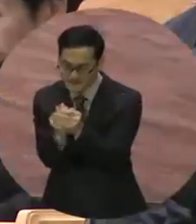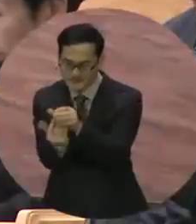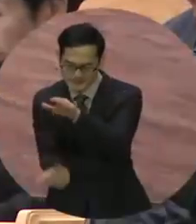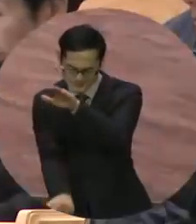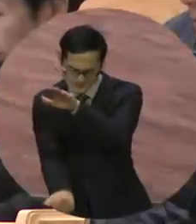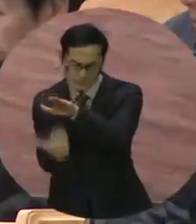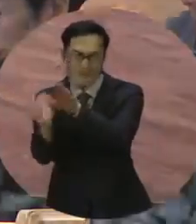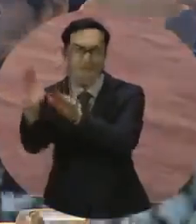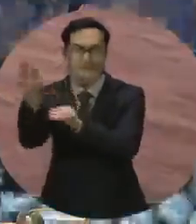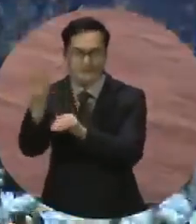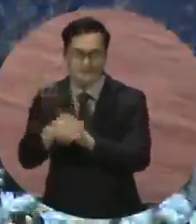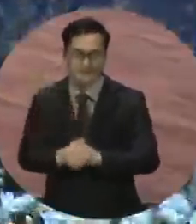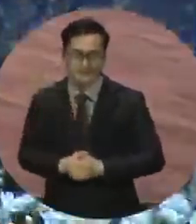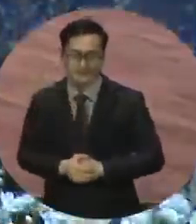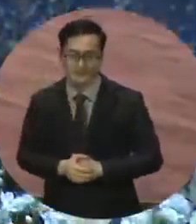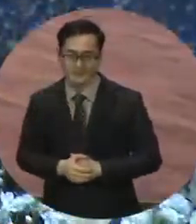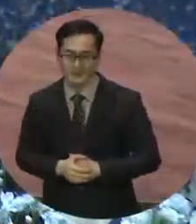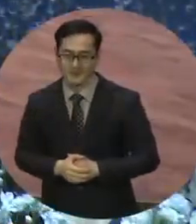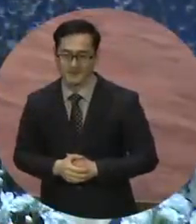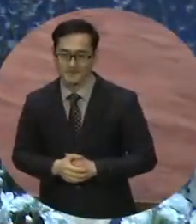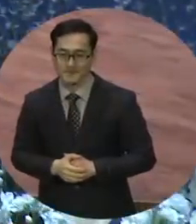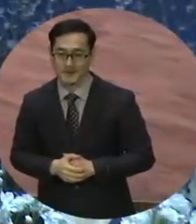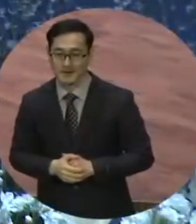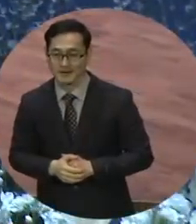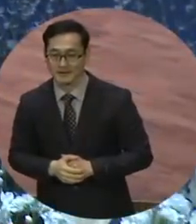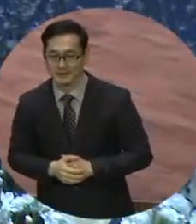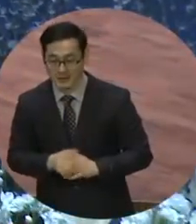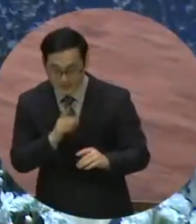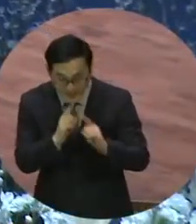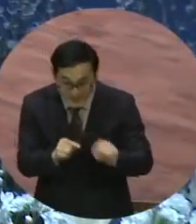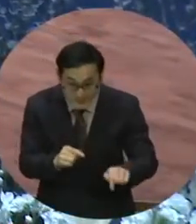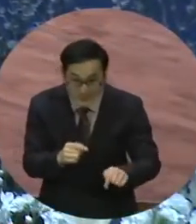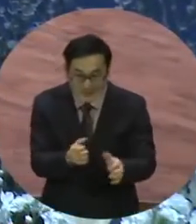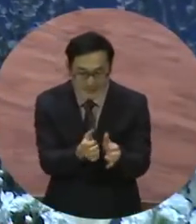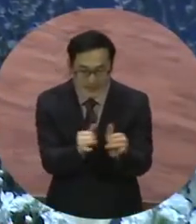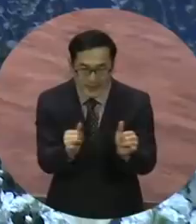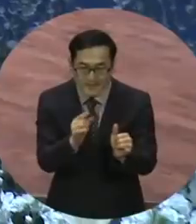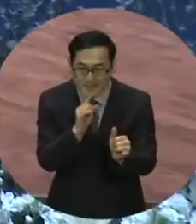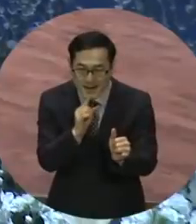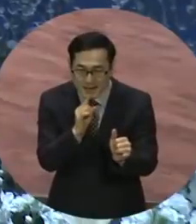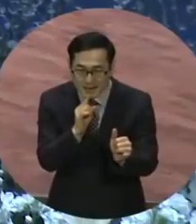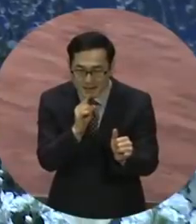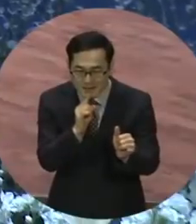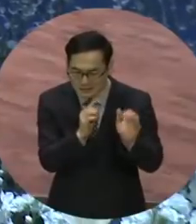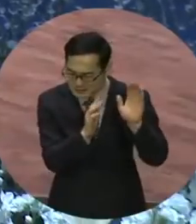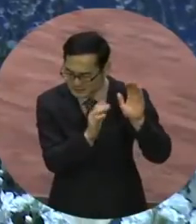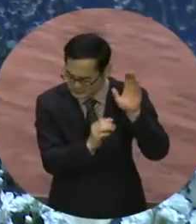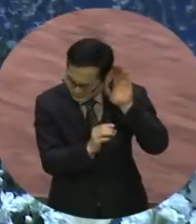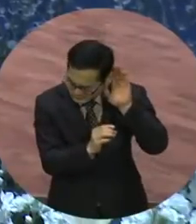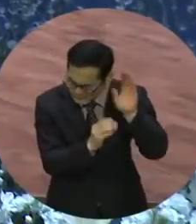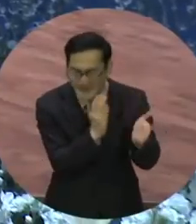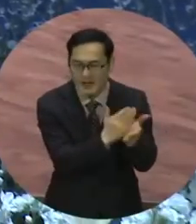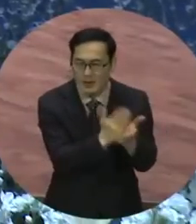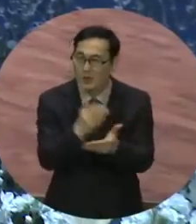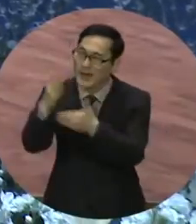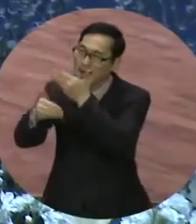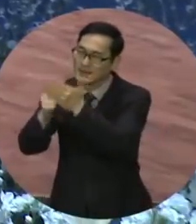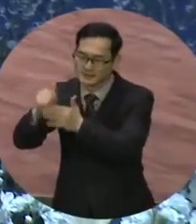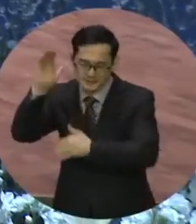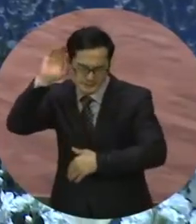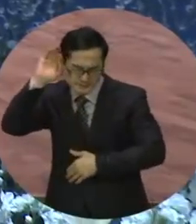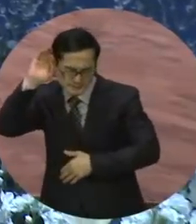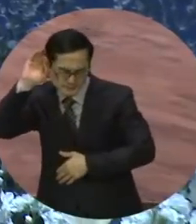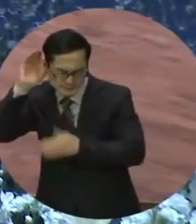설교를요 사람의 말로 듣지 않고 모든 편견, 선입견 다 내려놓고 하나님의 음성을 들으면 여러분